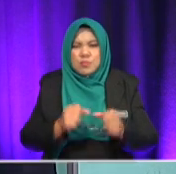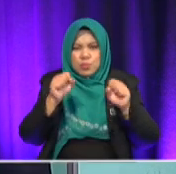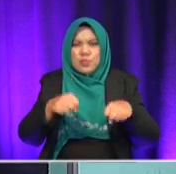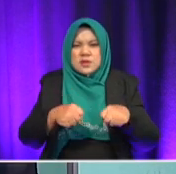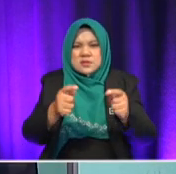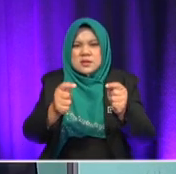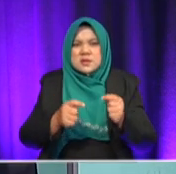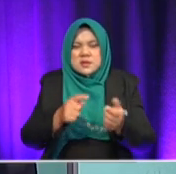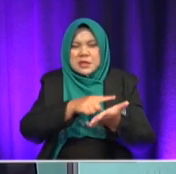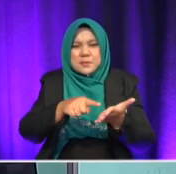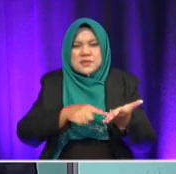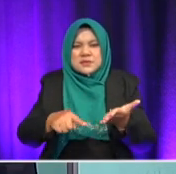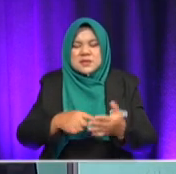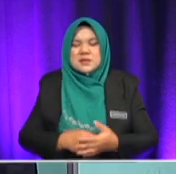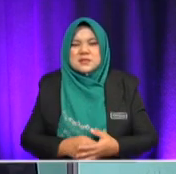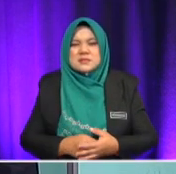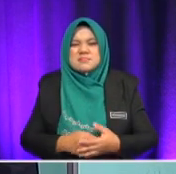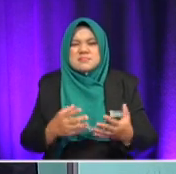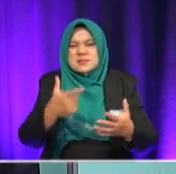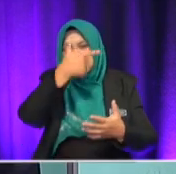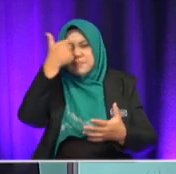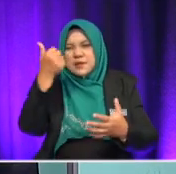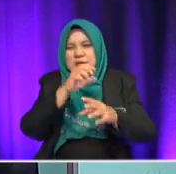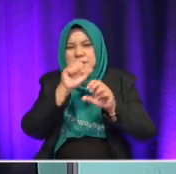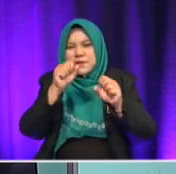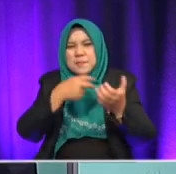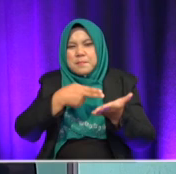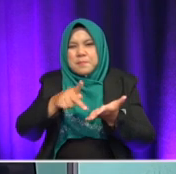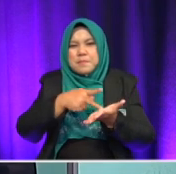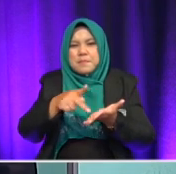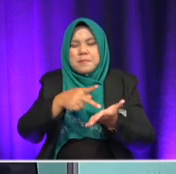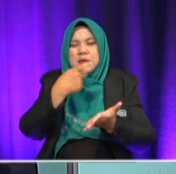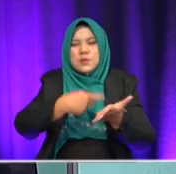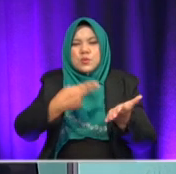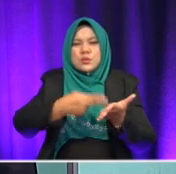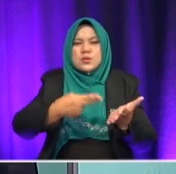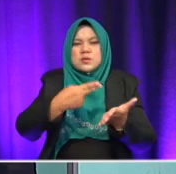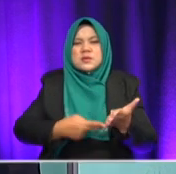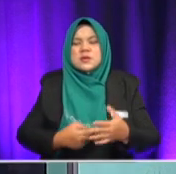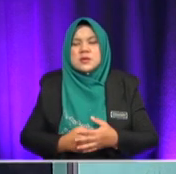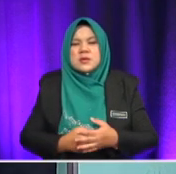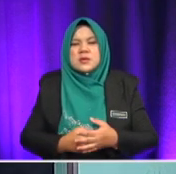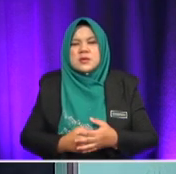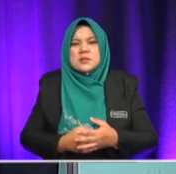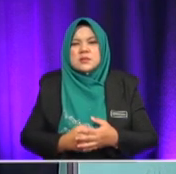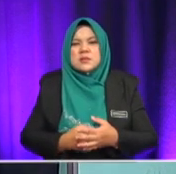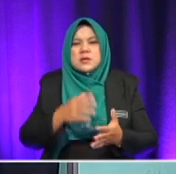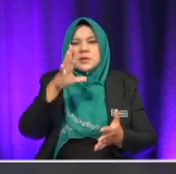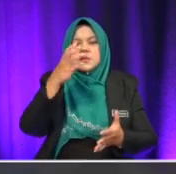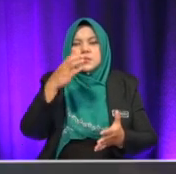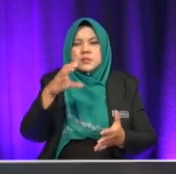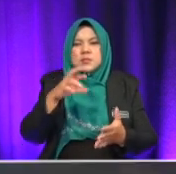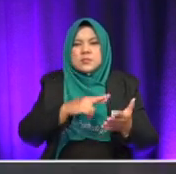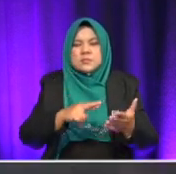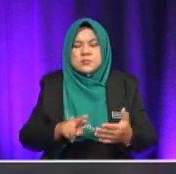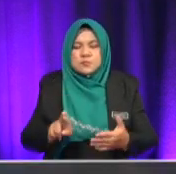Zakat lah kepada bapak zakatnya coba saya ini Bapak begitu Bapak yang kau pelukan tak banyak Ustaz di kondangan dimulai itu Ibu banyak